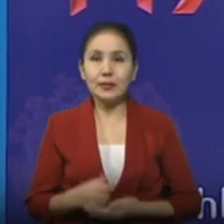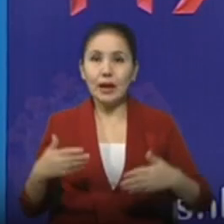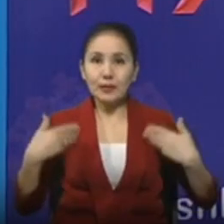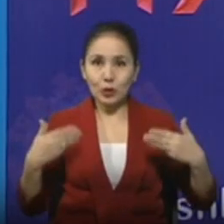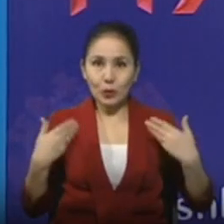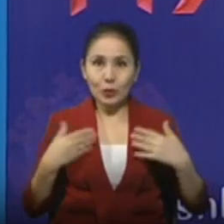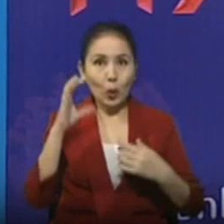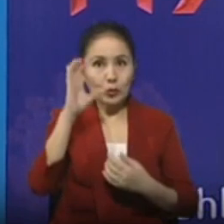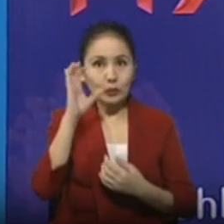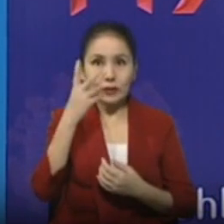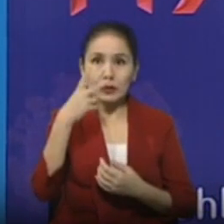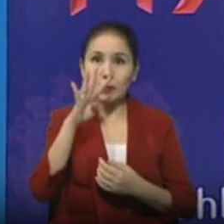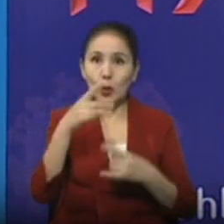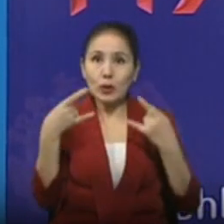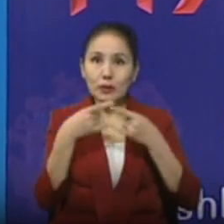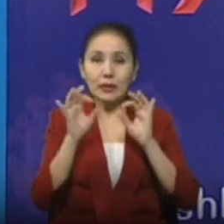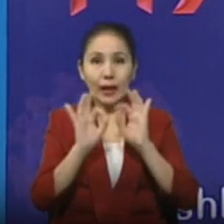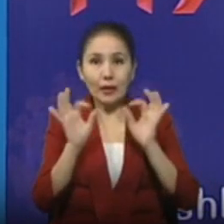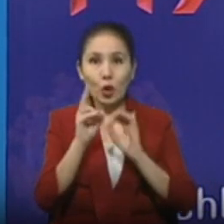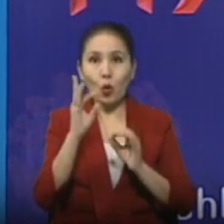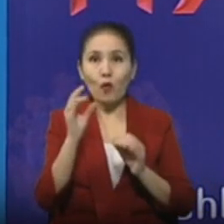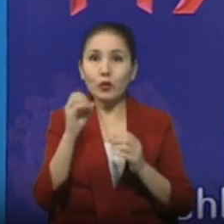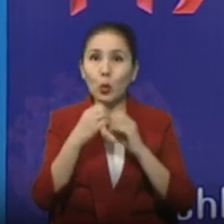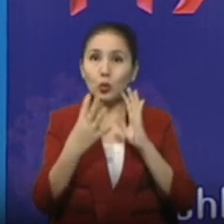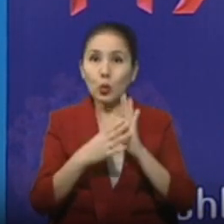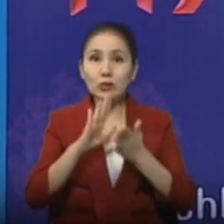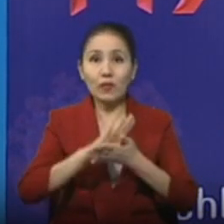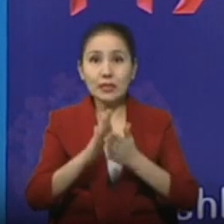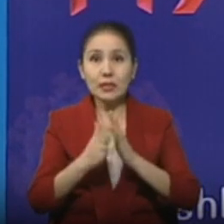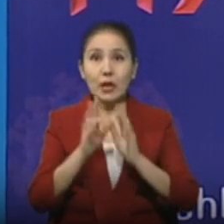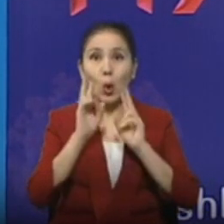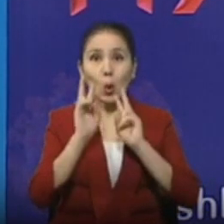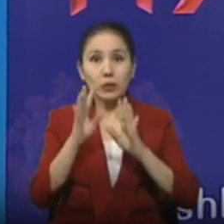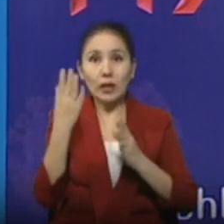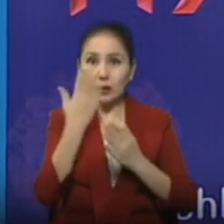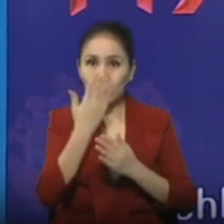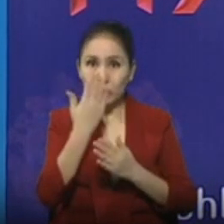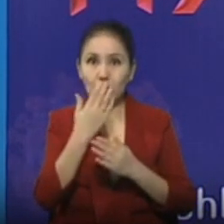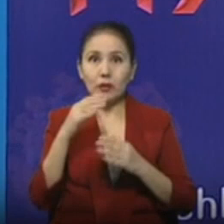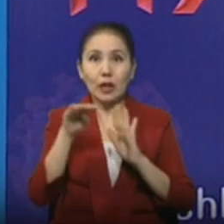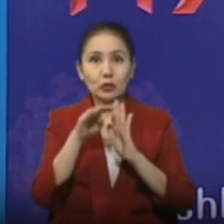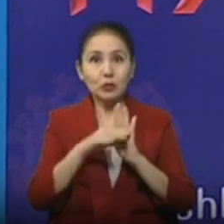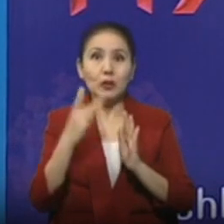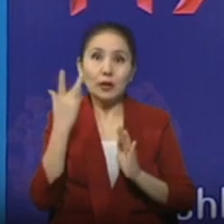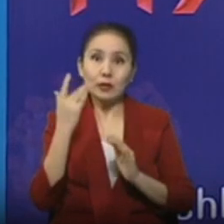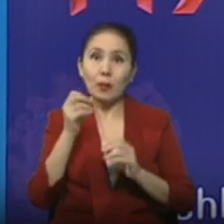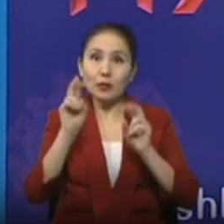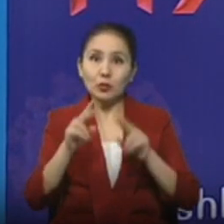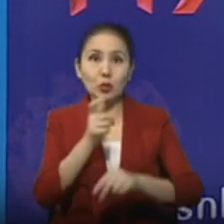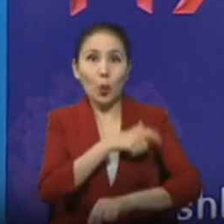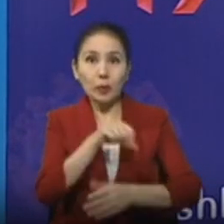Ассаламу алейкум. Узбекистан 24 телеканалда COVID-19 вазият көрсатуы. Дастурымыз одаттагидек Республика махсус